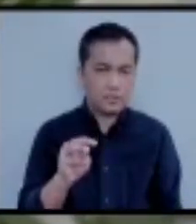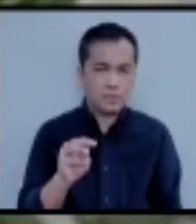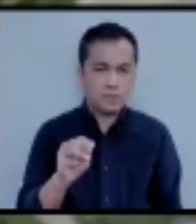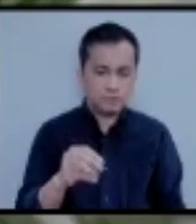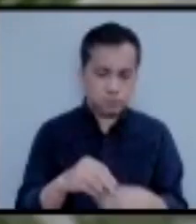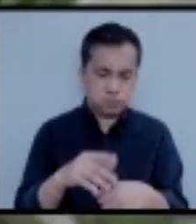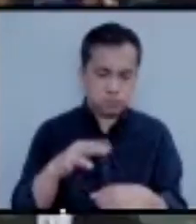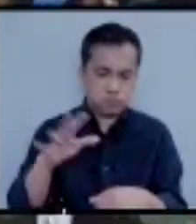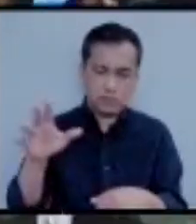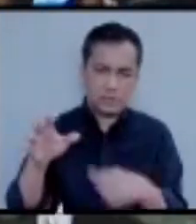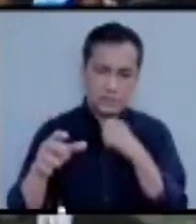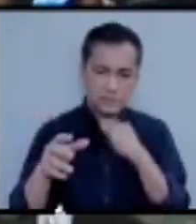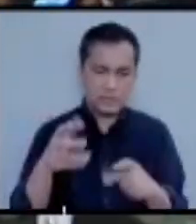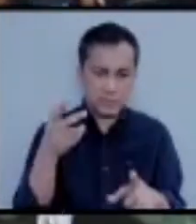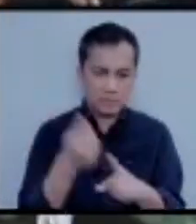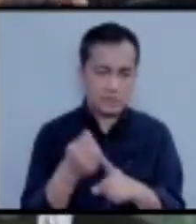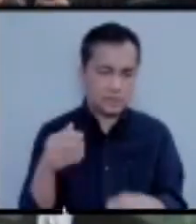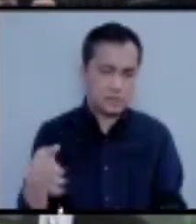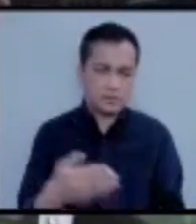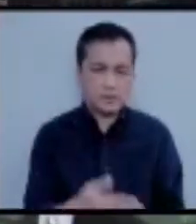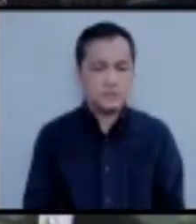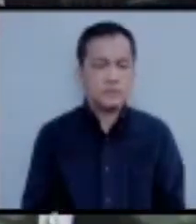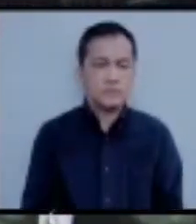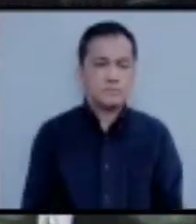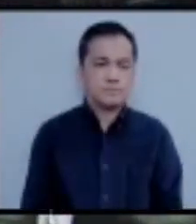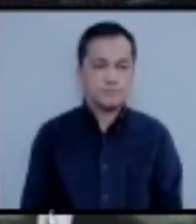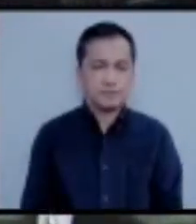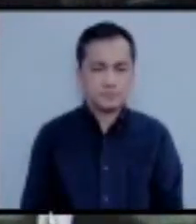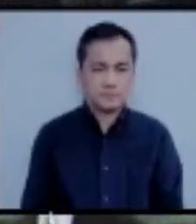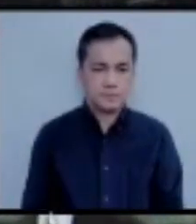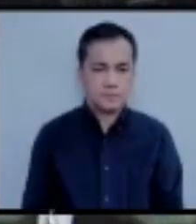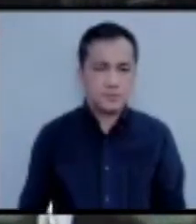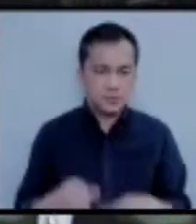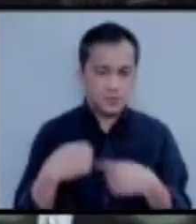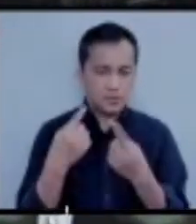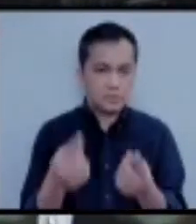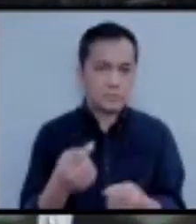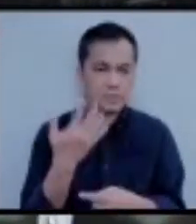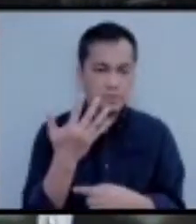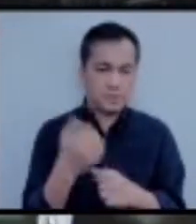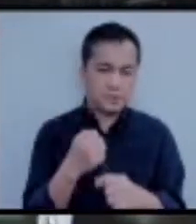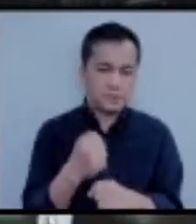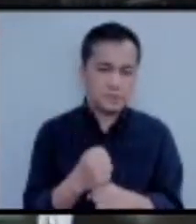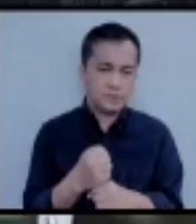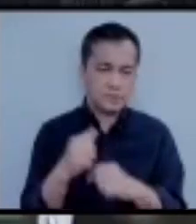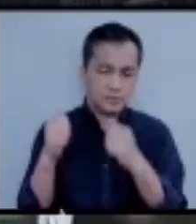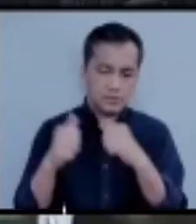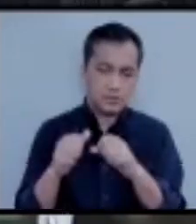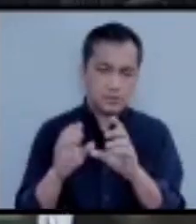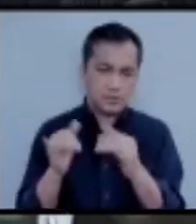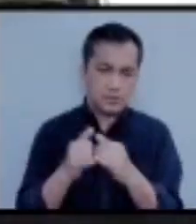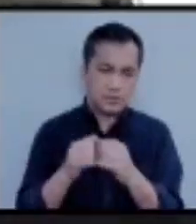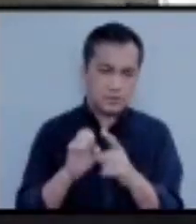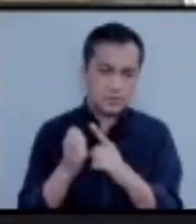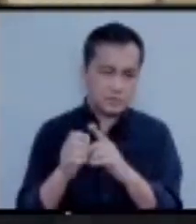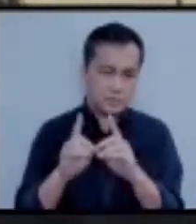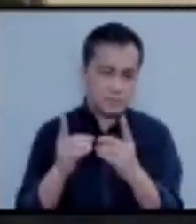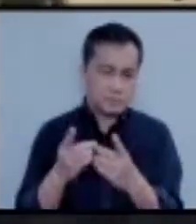marine environment. Tatagal ang 5 taon ang kasunduan ng mga kumpanya, Environment Department at DOE.